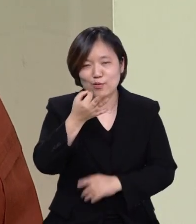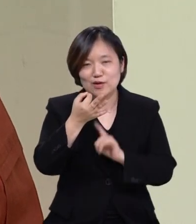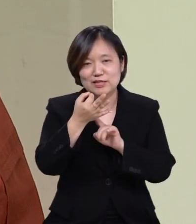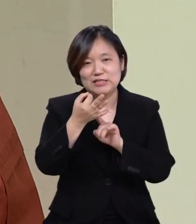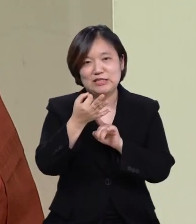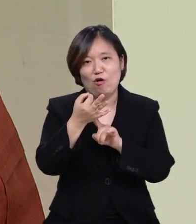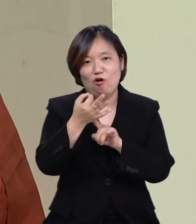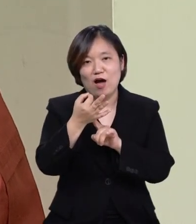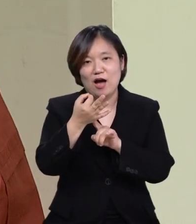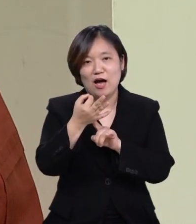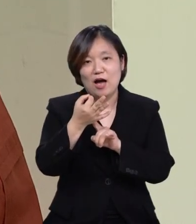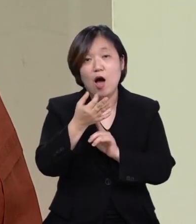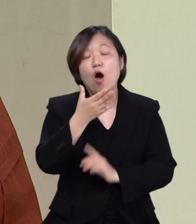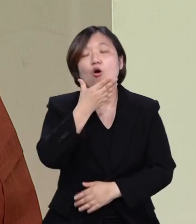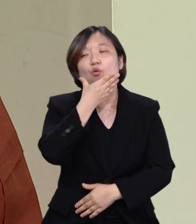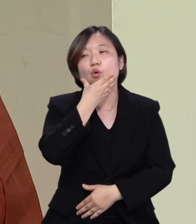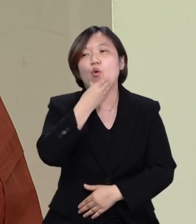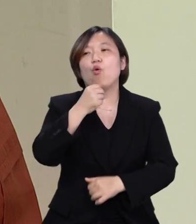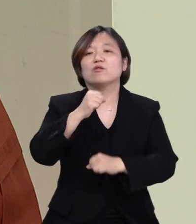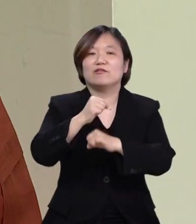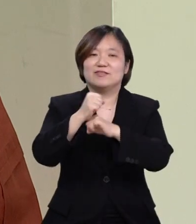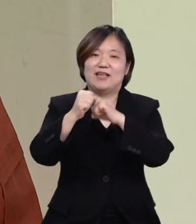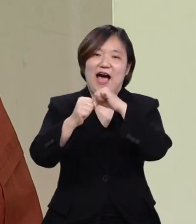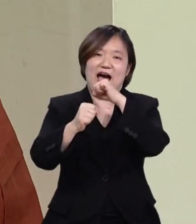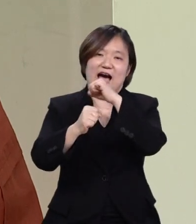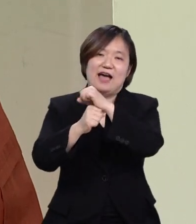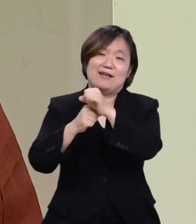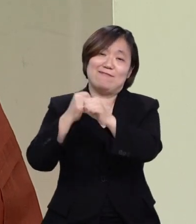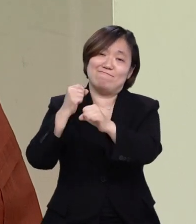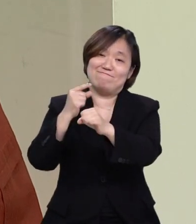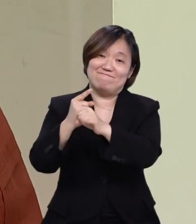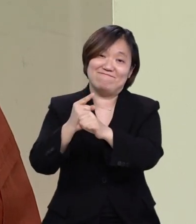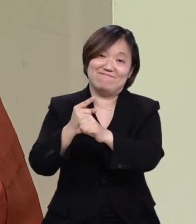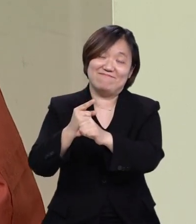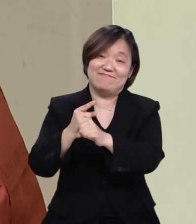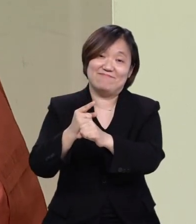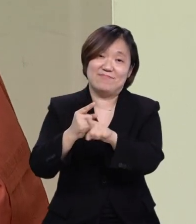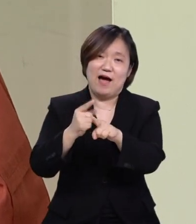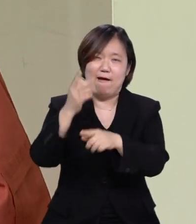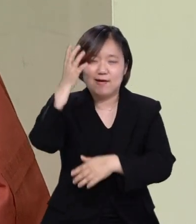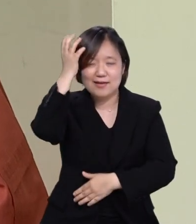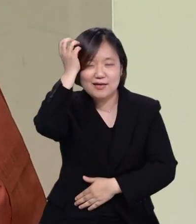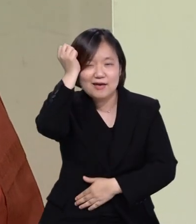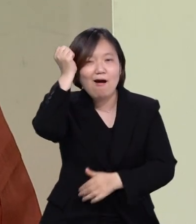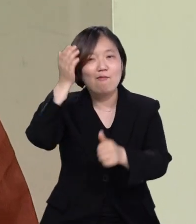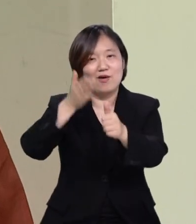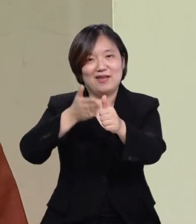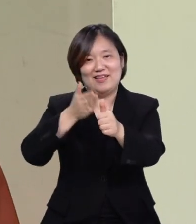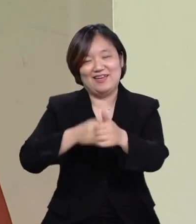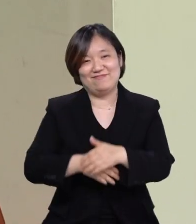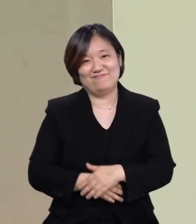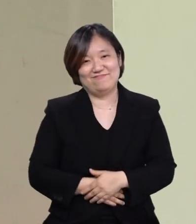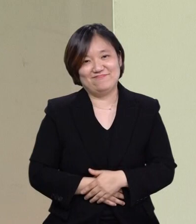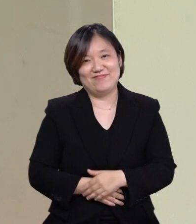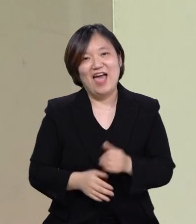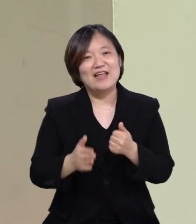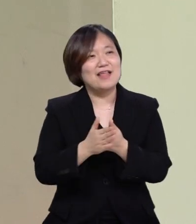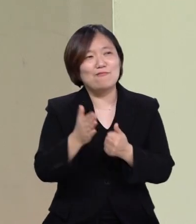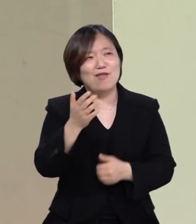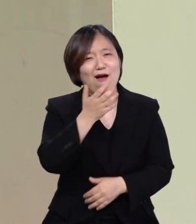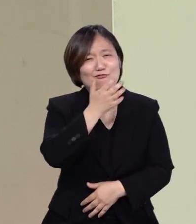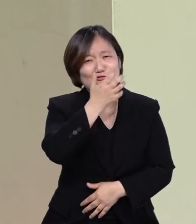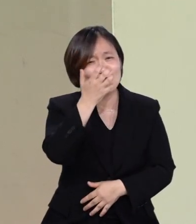그 자체로 이미 공덕이 쌓이고 있다라는 걸 명심하시기 바랍니다 그러니까 너무 꿈에